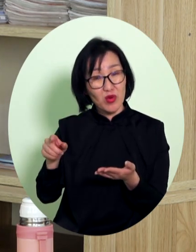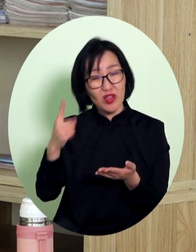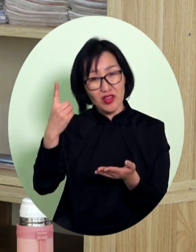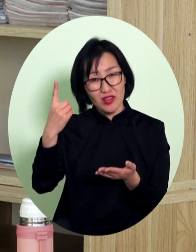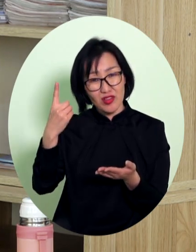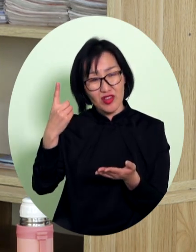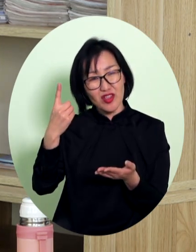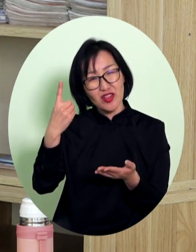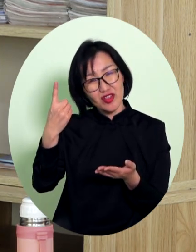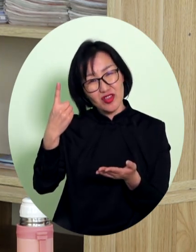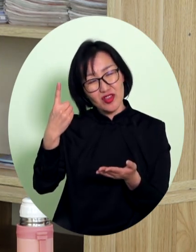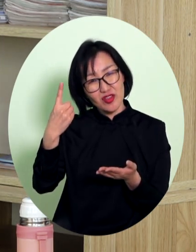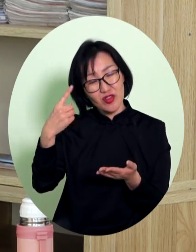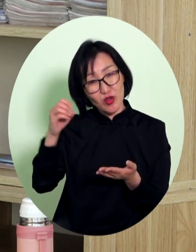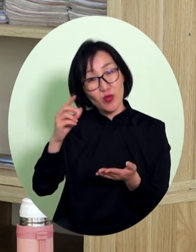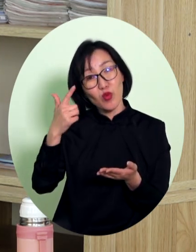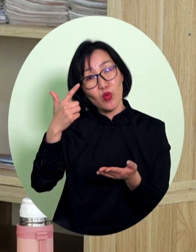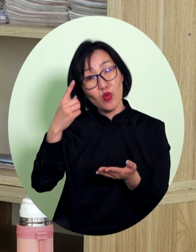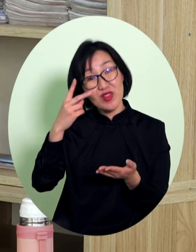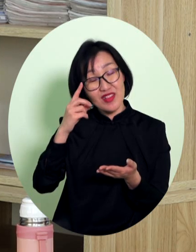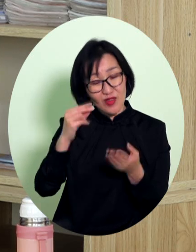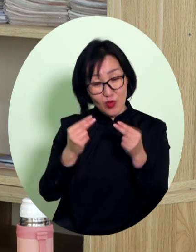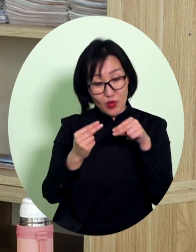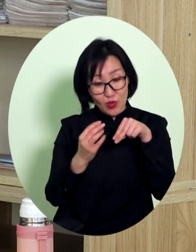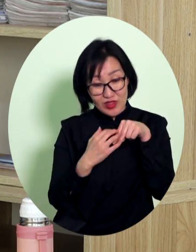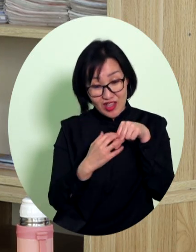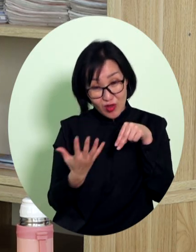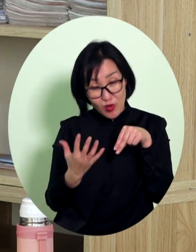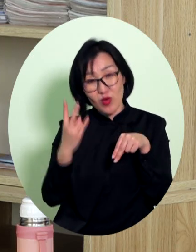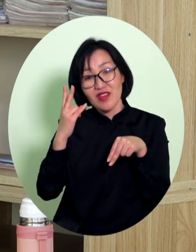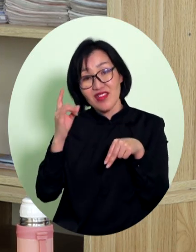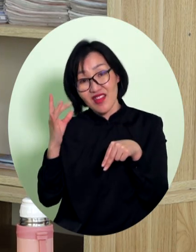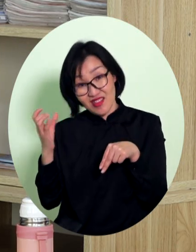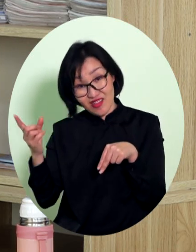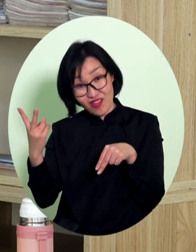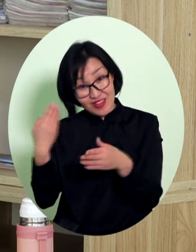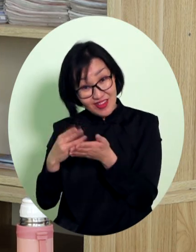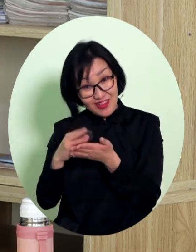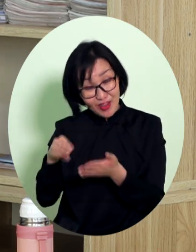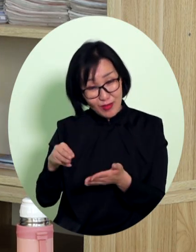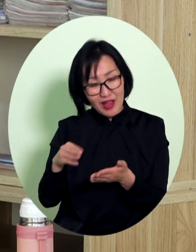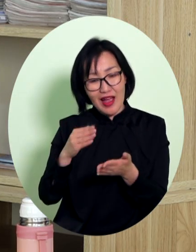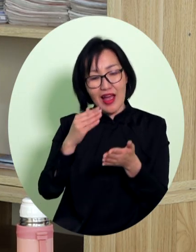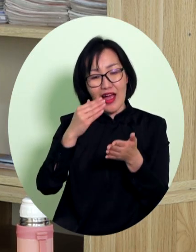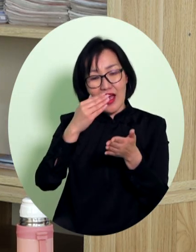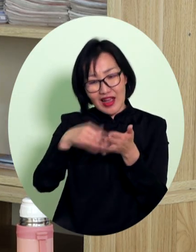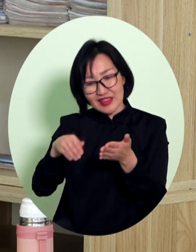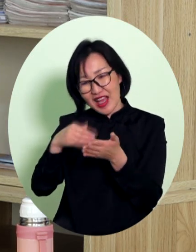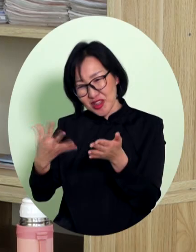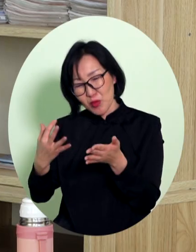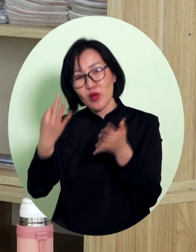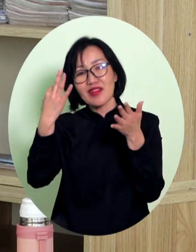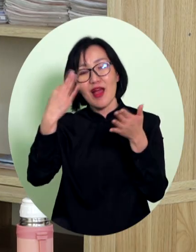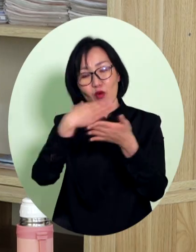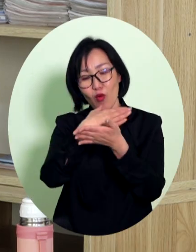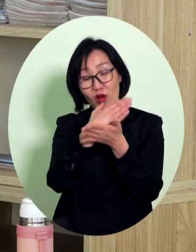нэрс буюу гүзээлцэг нь байна. Энэ хоёр яасан бэ? Хагасын хагас буюу 8 хуваасны 1